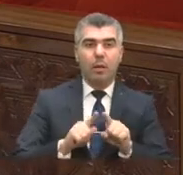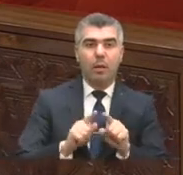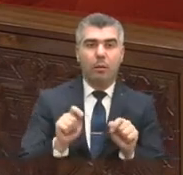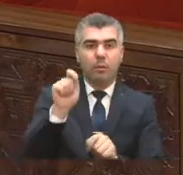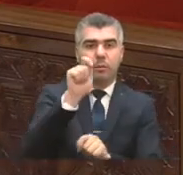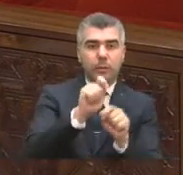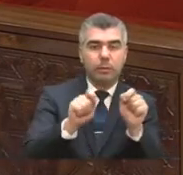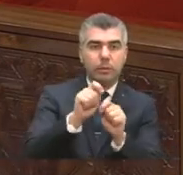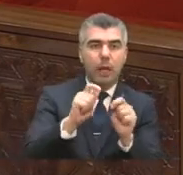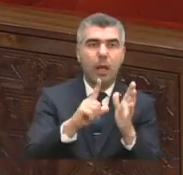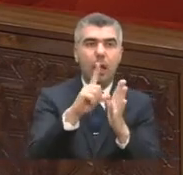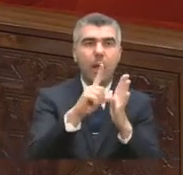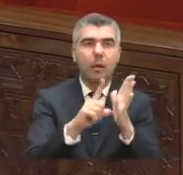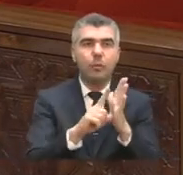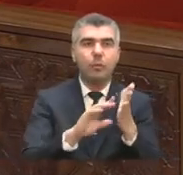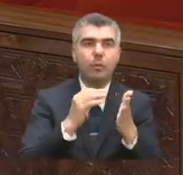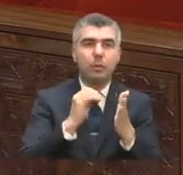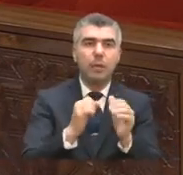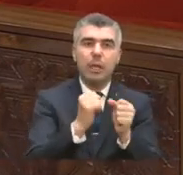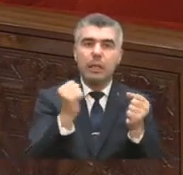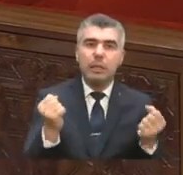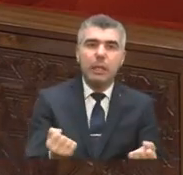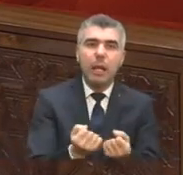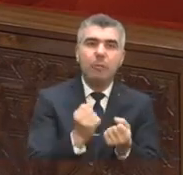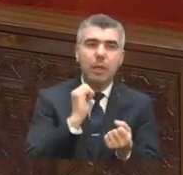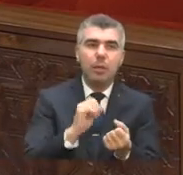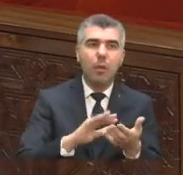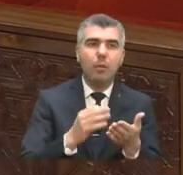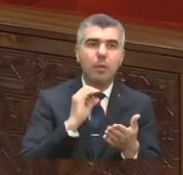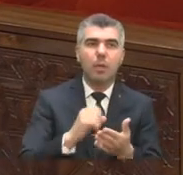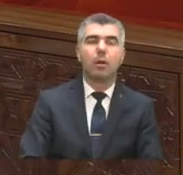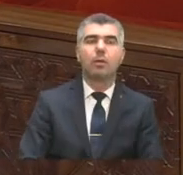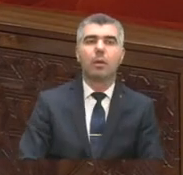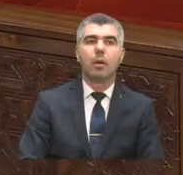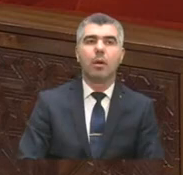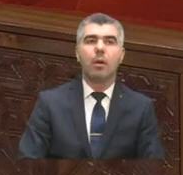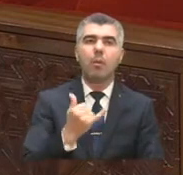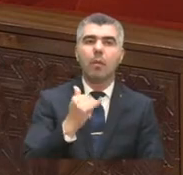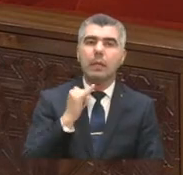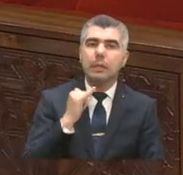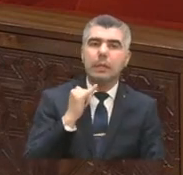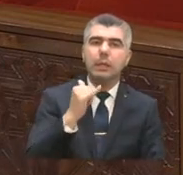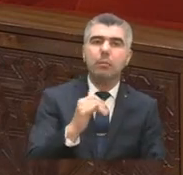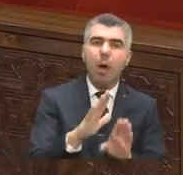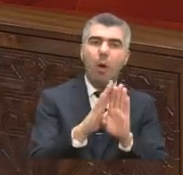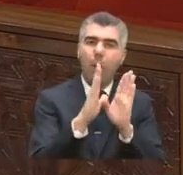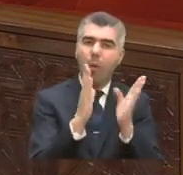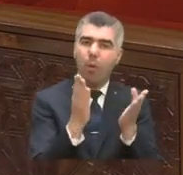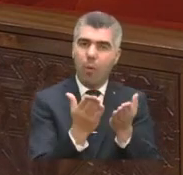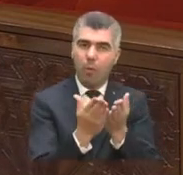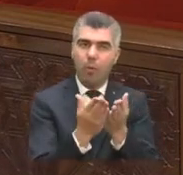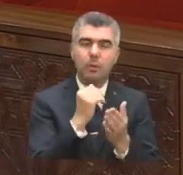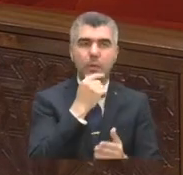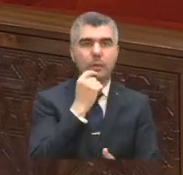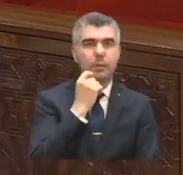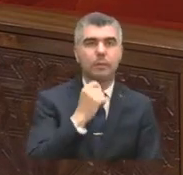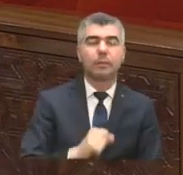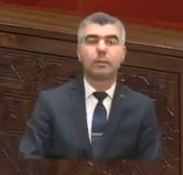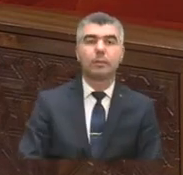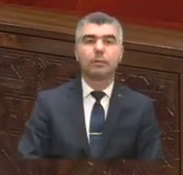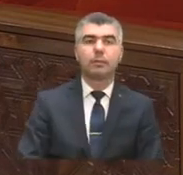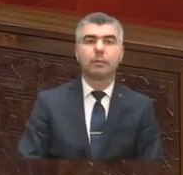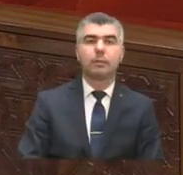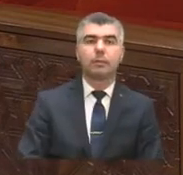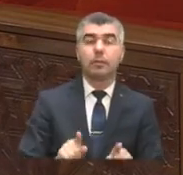ميثاق وطني لتنميه حركيه تكون مستدامه وشموليه. وهذا الميثاق تهدف الى